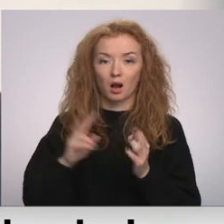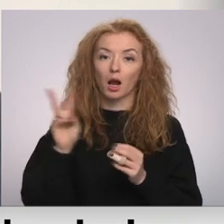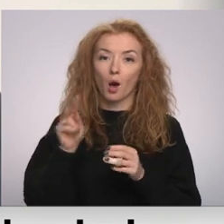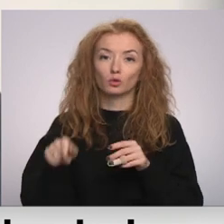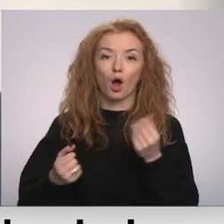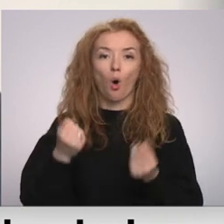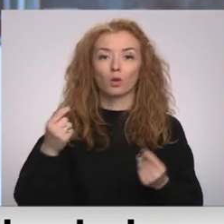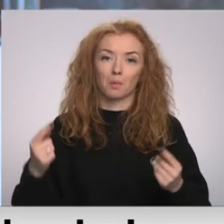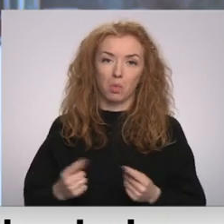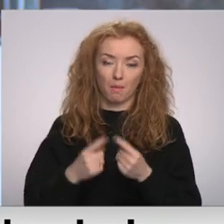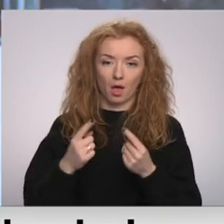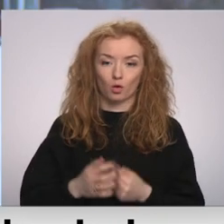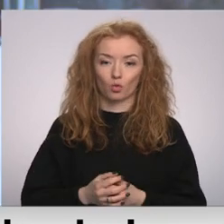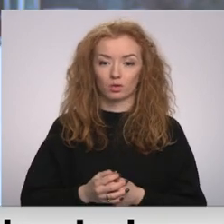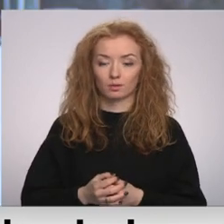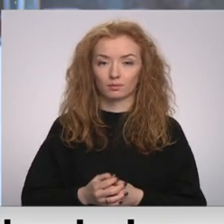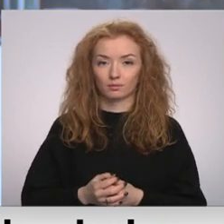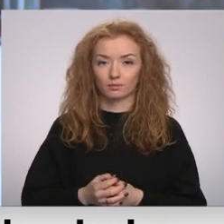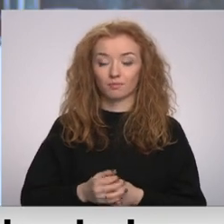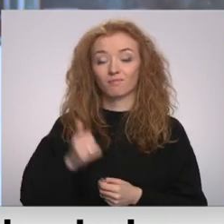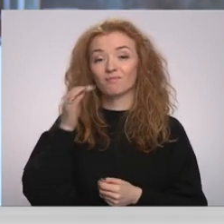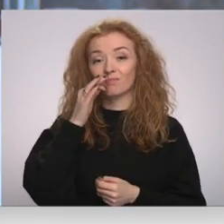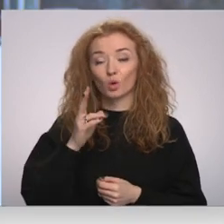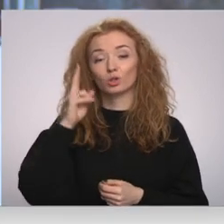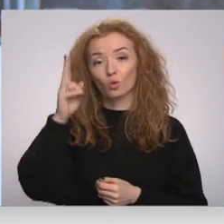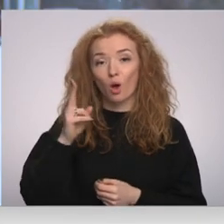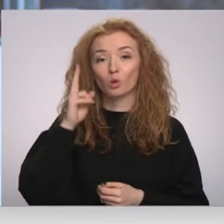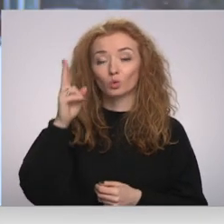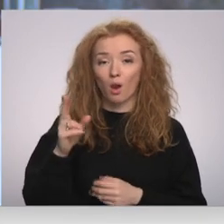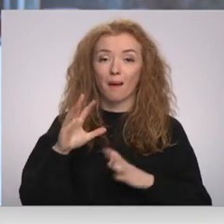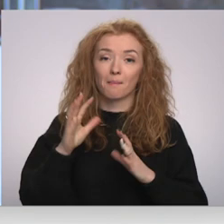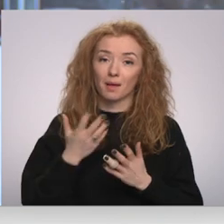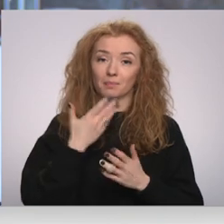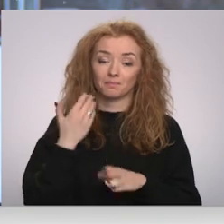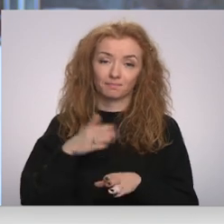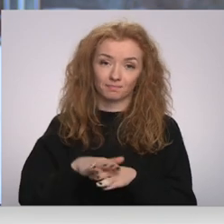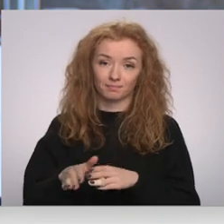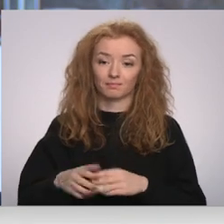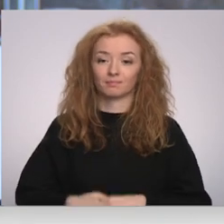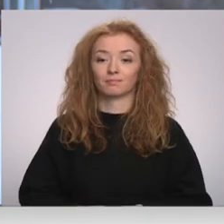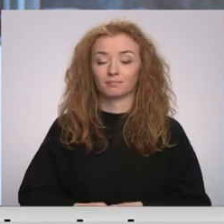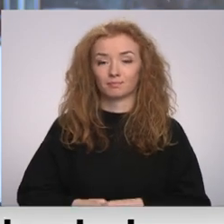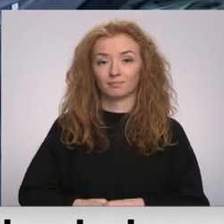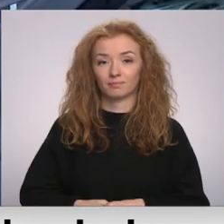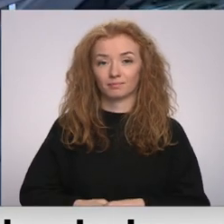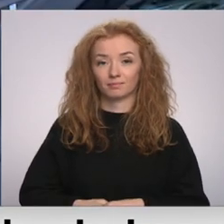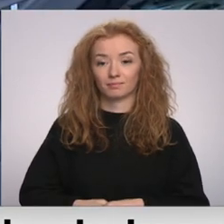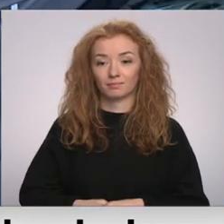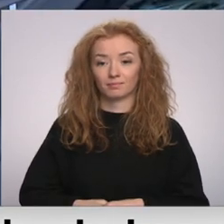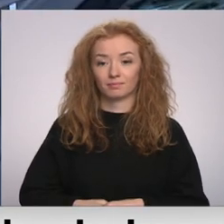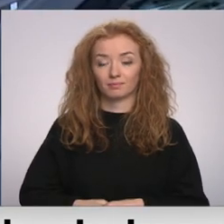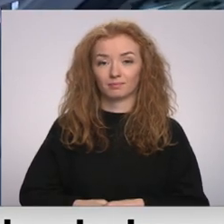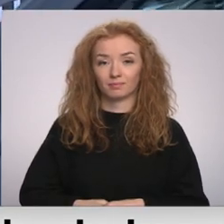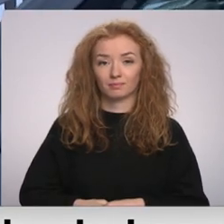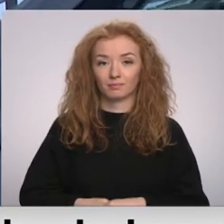būtu piemēroti. Sūļā, bet mēs uz tākēji īprīts no, ka nebija šūti. Nu,